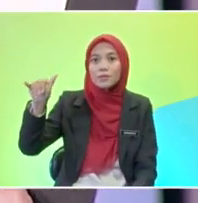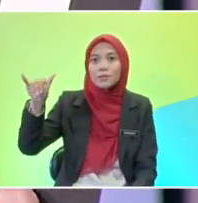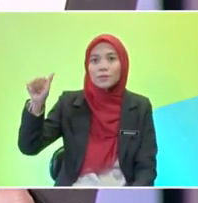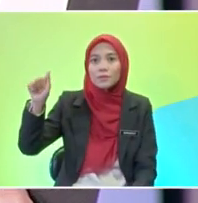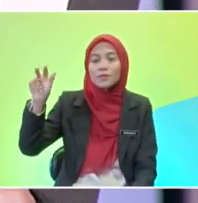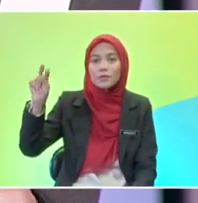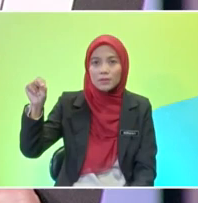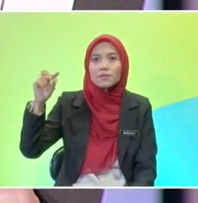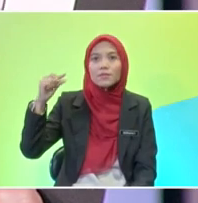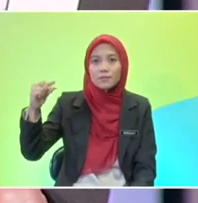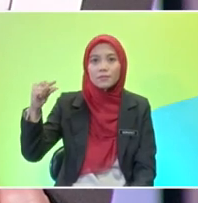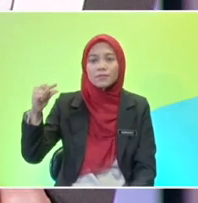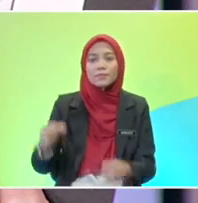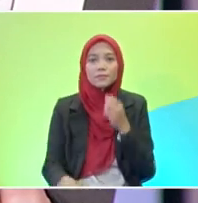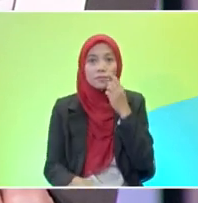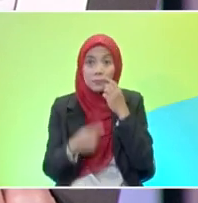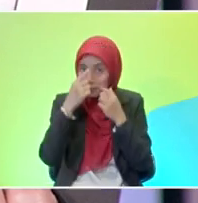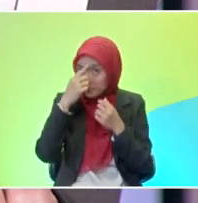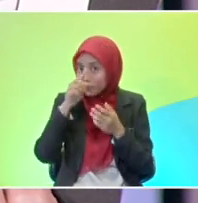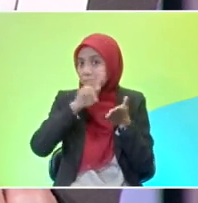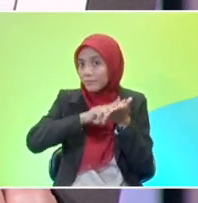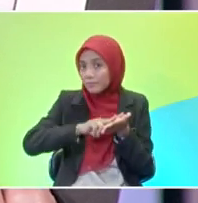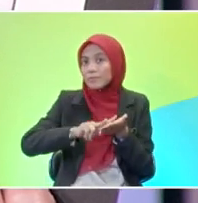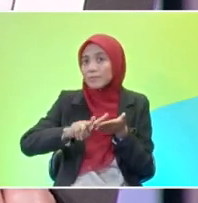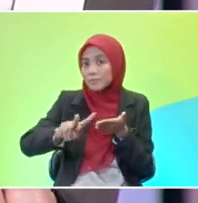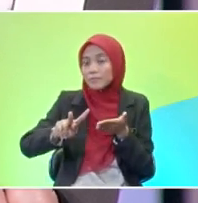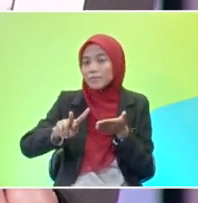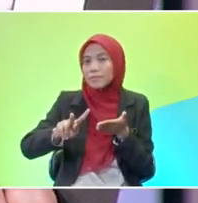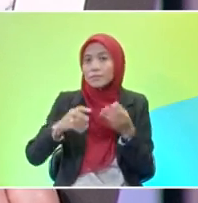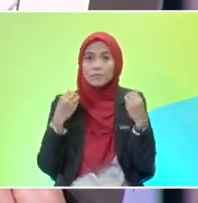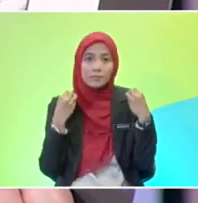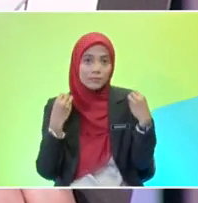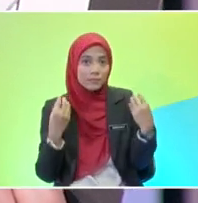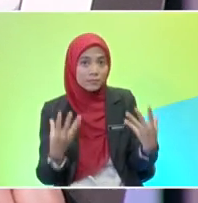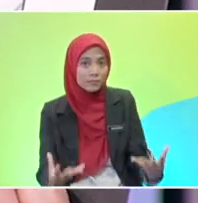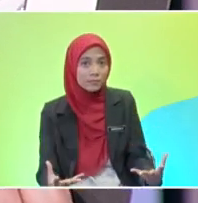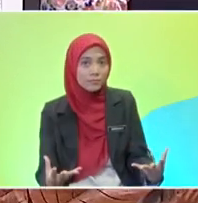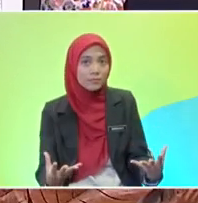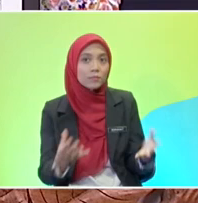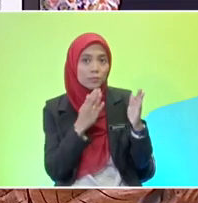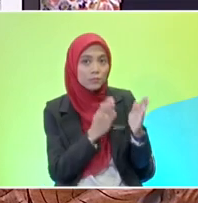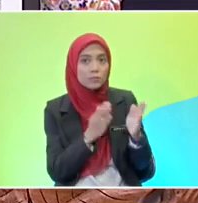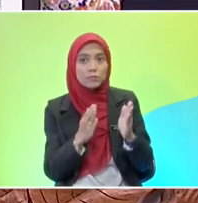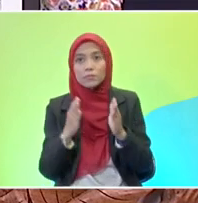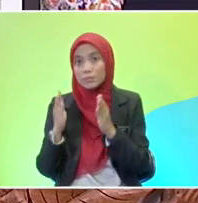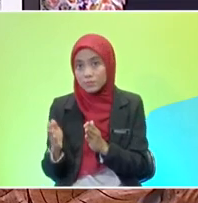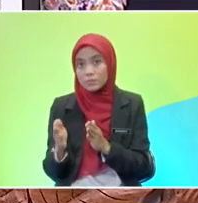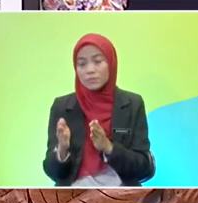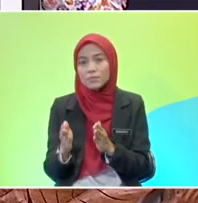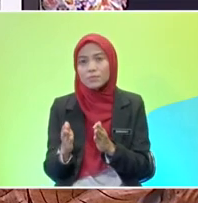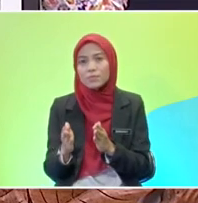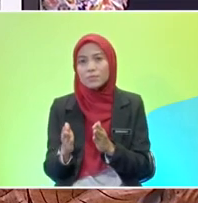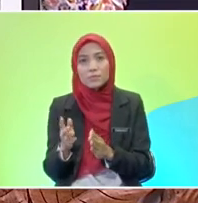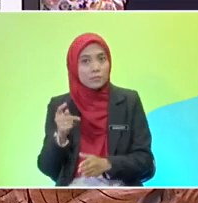kita tengok dari segi kekemasan menata hias ataupun layout gitu ya susunan motif tuh sebab tadi